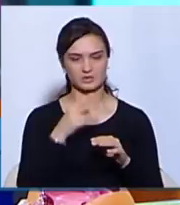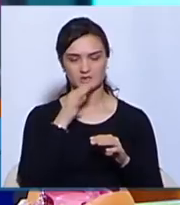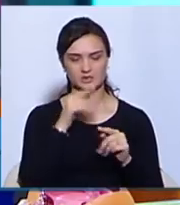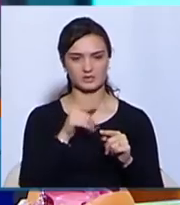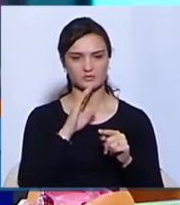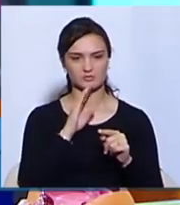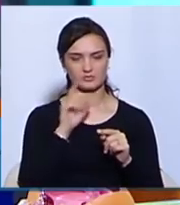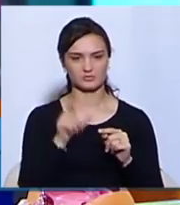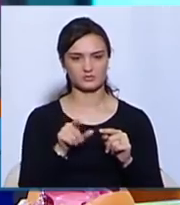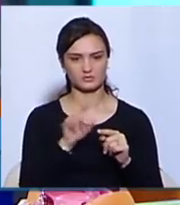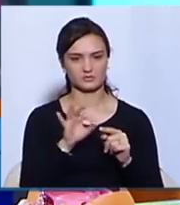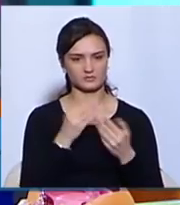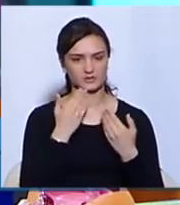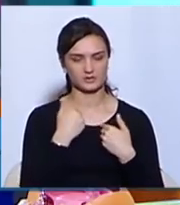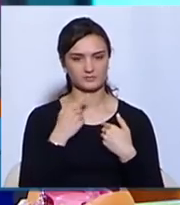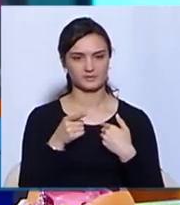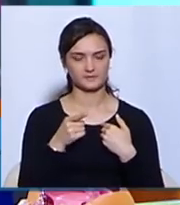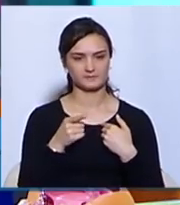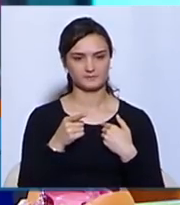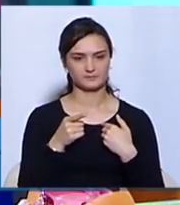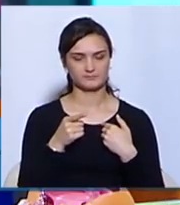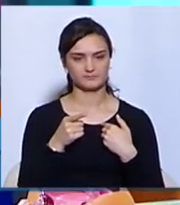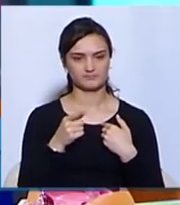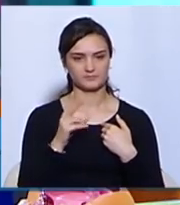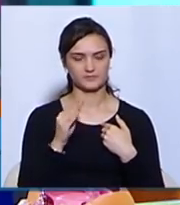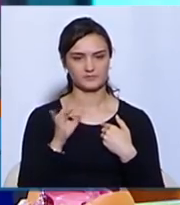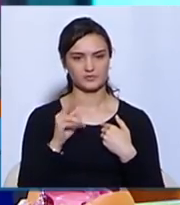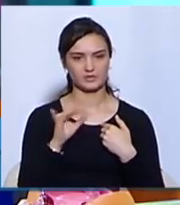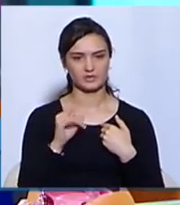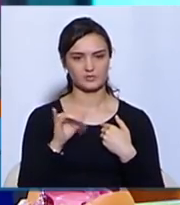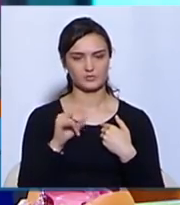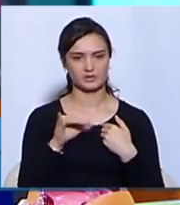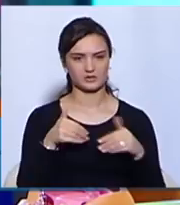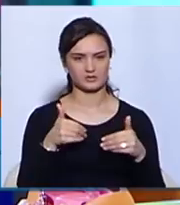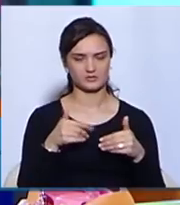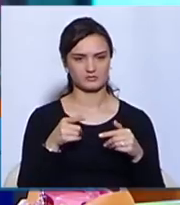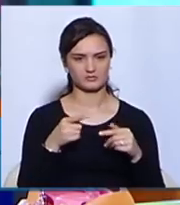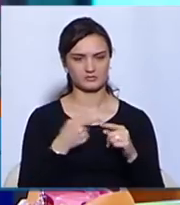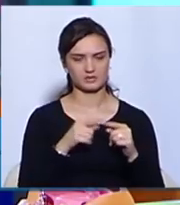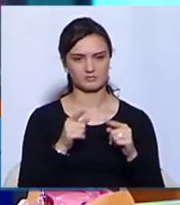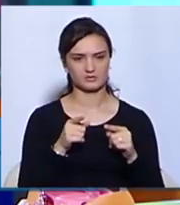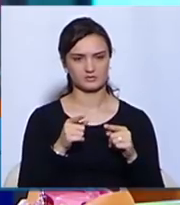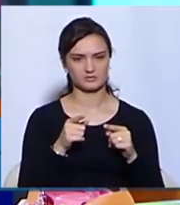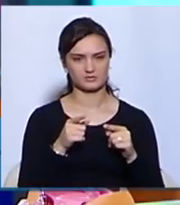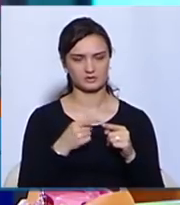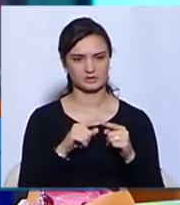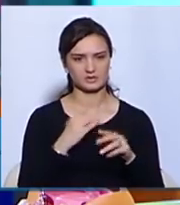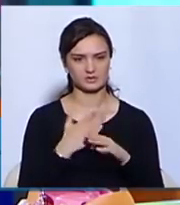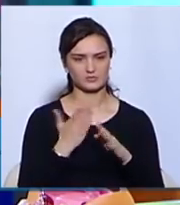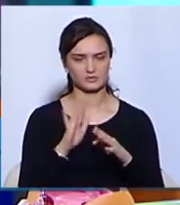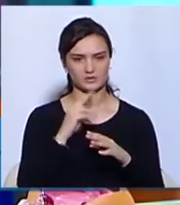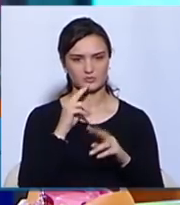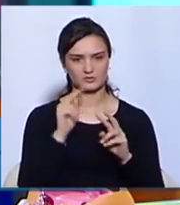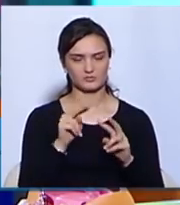წლის გოგონაზე გვაკითხებიან, ფოლიკული არ აქვს 20 წლის გოგონას. ამას ეს არის თუ